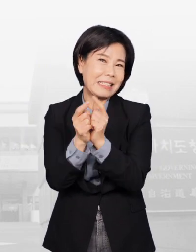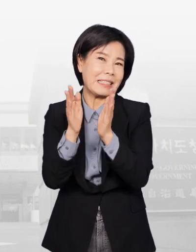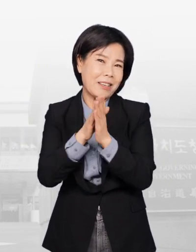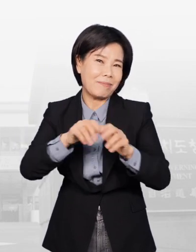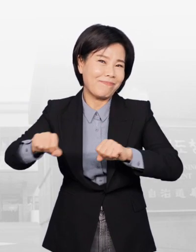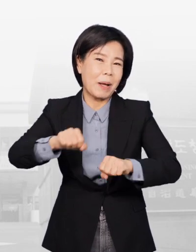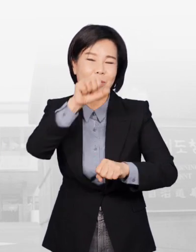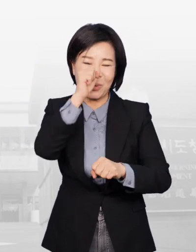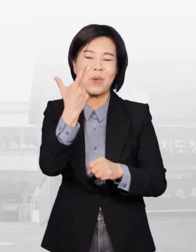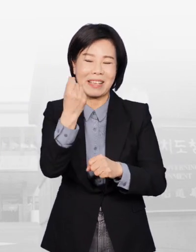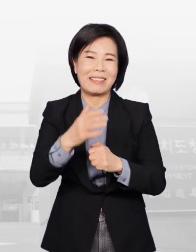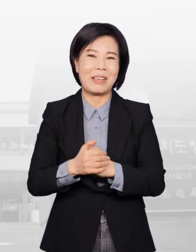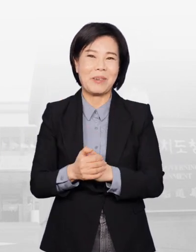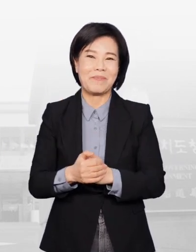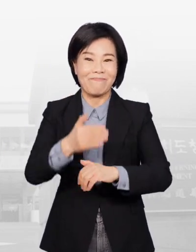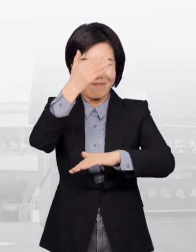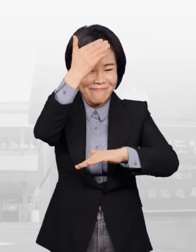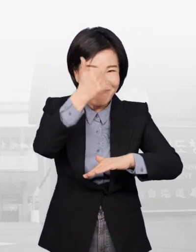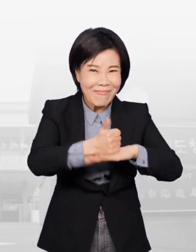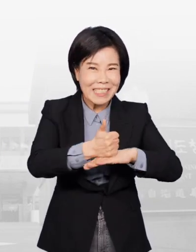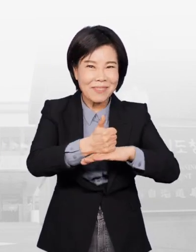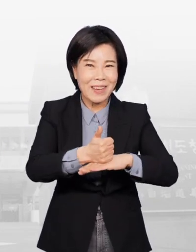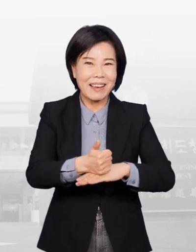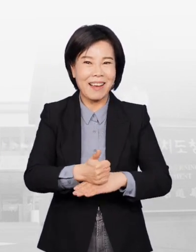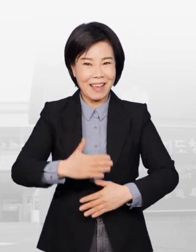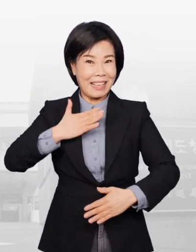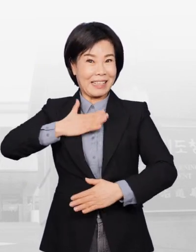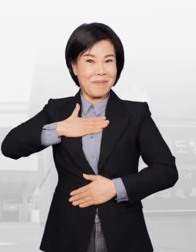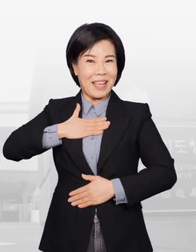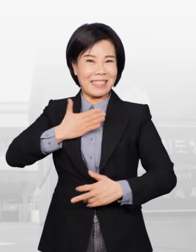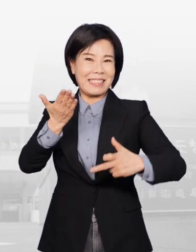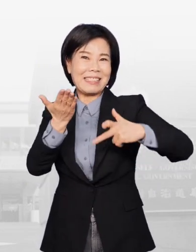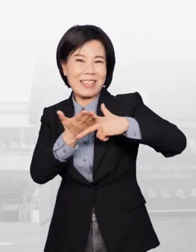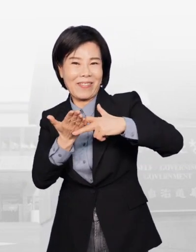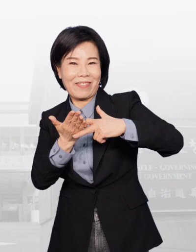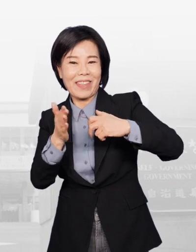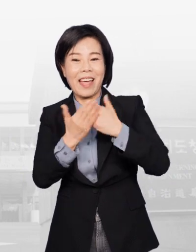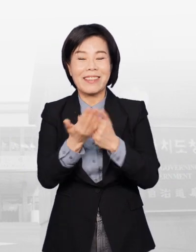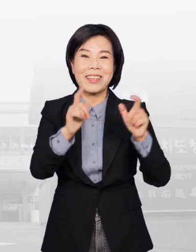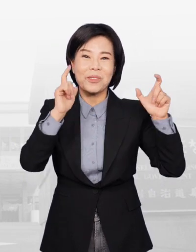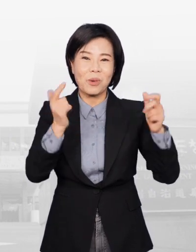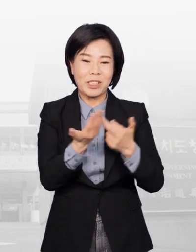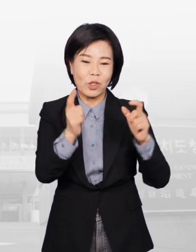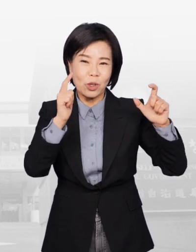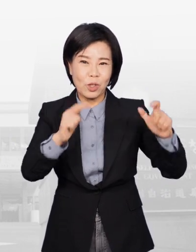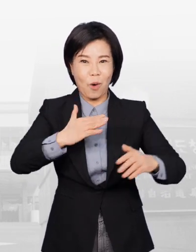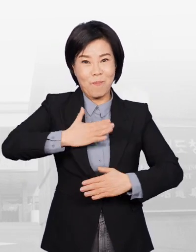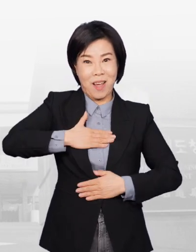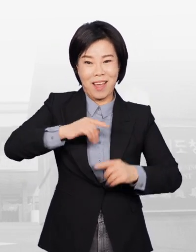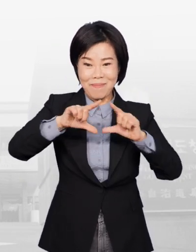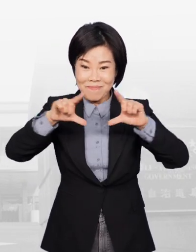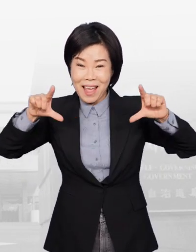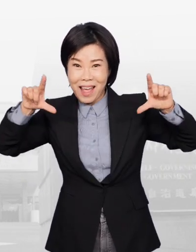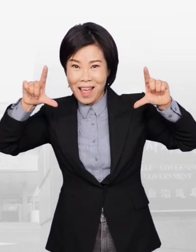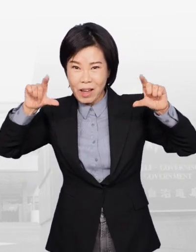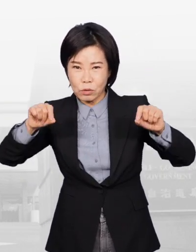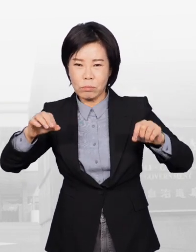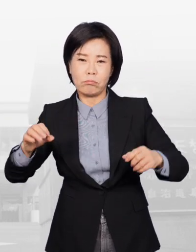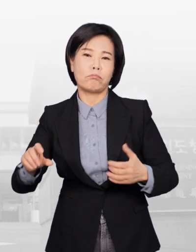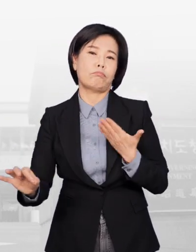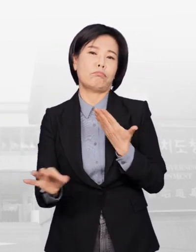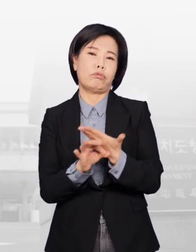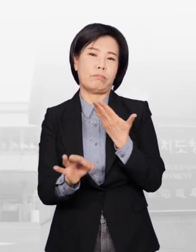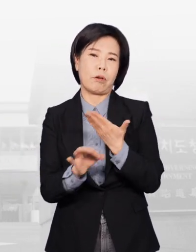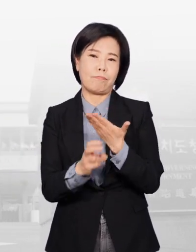제일 우선이라고 생각이 되어집니다. 마지막으로 탐나는 전입니다. 제주도가 제주지역 화폐 탐나는 전